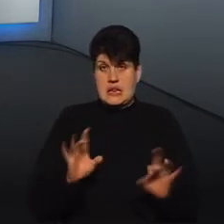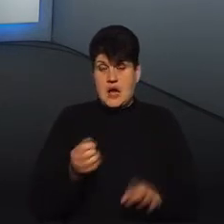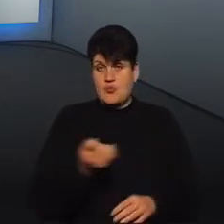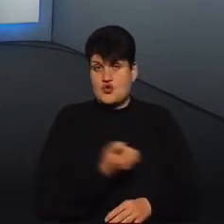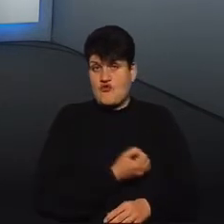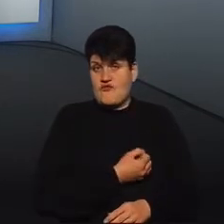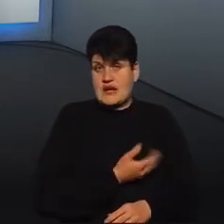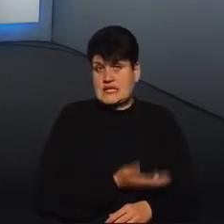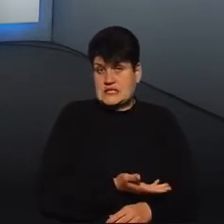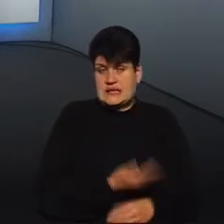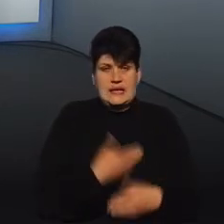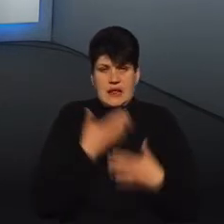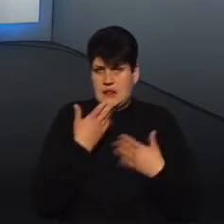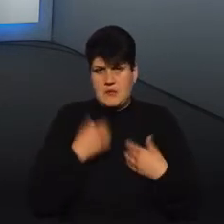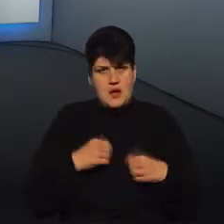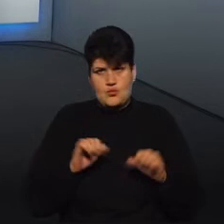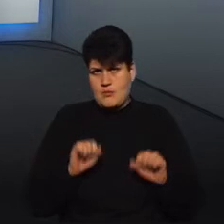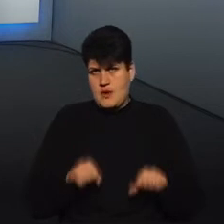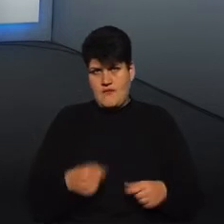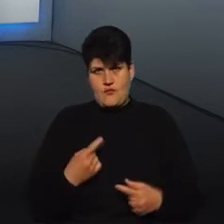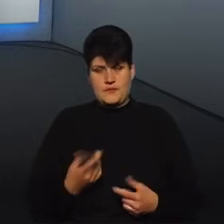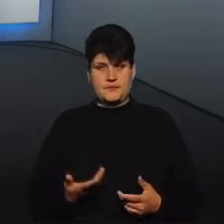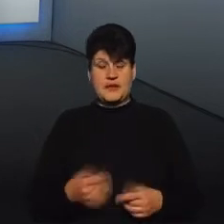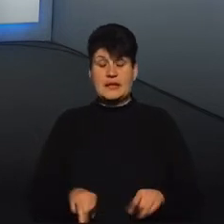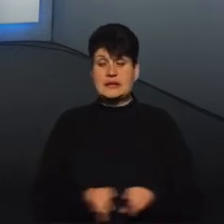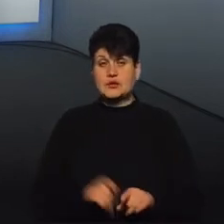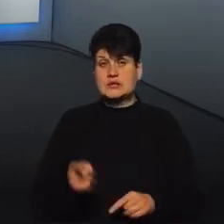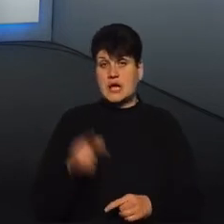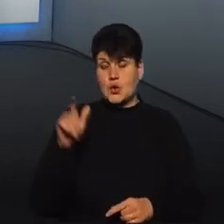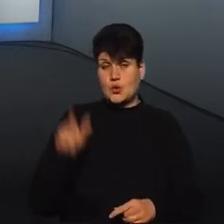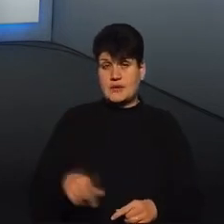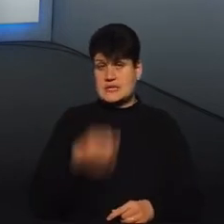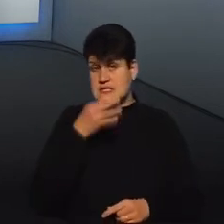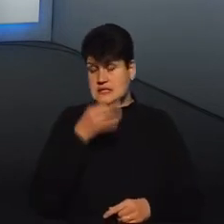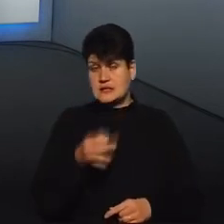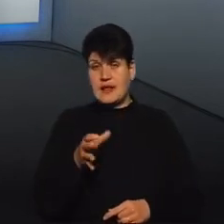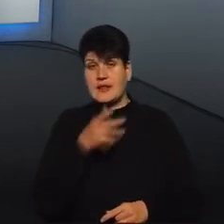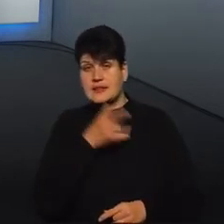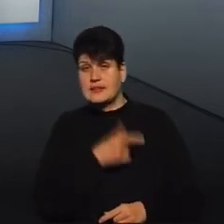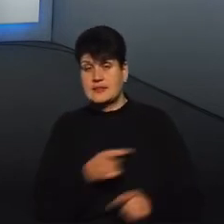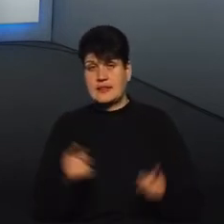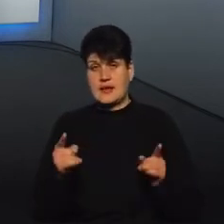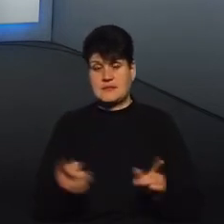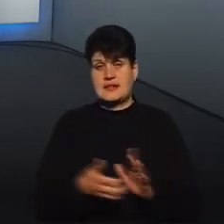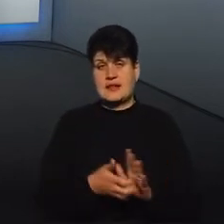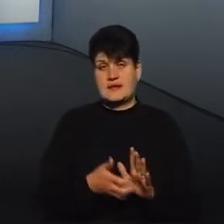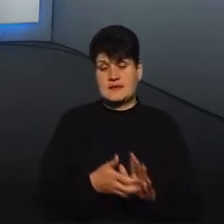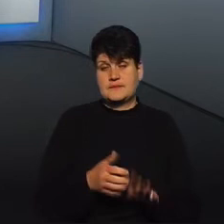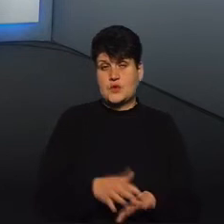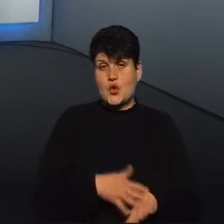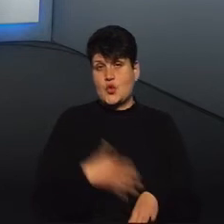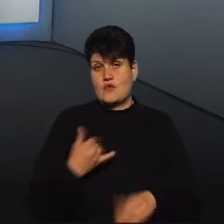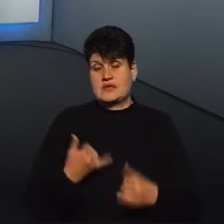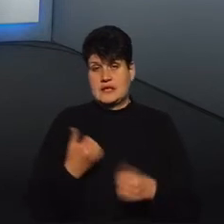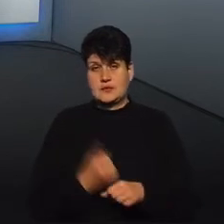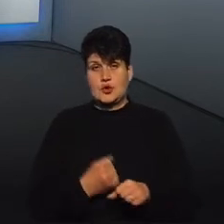не маю права такого. Також Тернополянка зазначила про термін часу. На її думку, недостатньо тривалий для виготовлення вакцини.